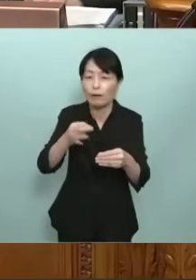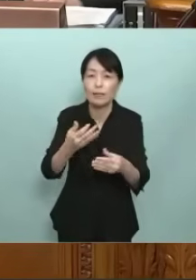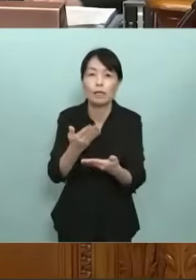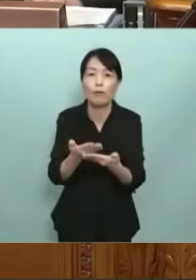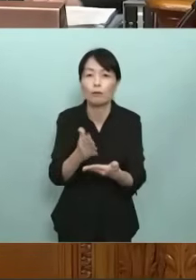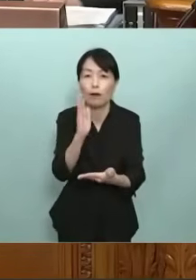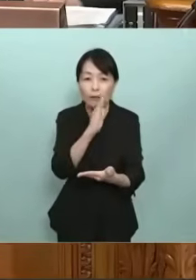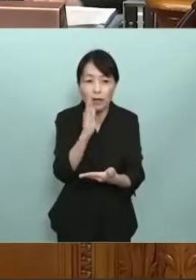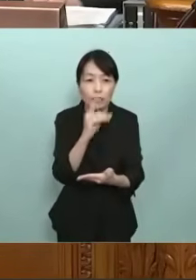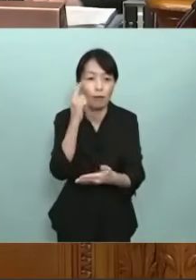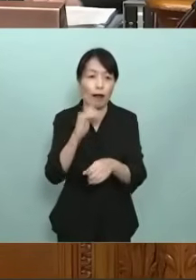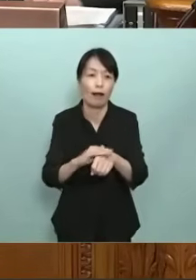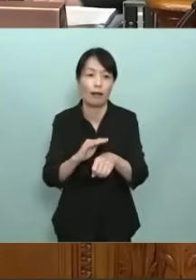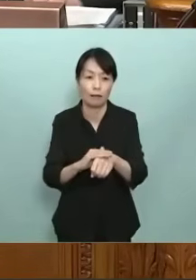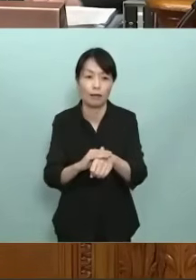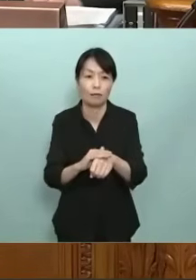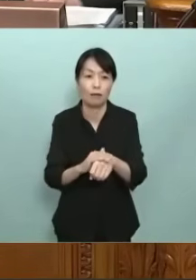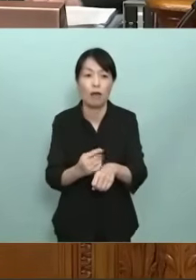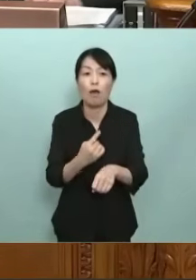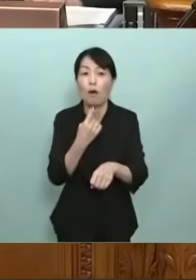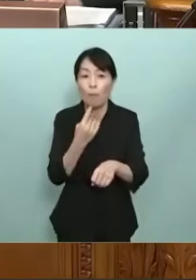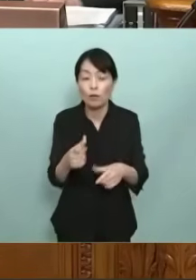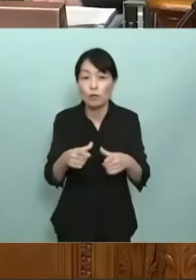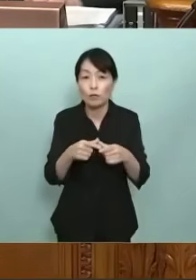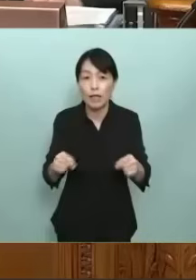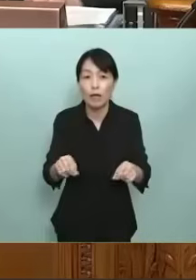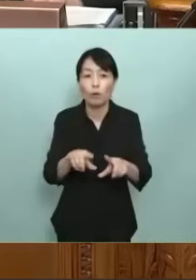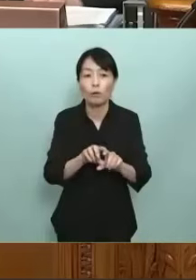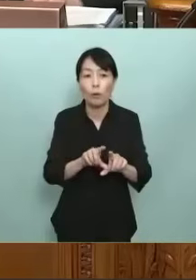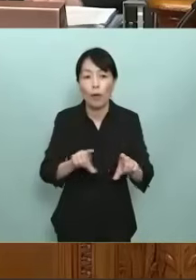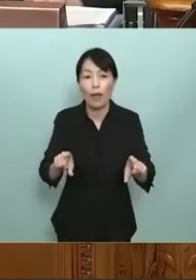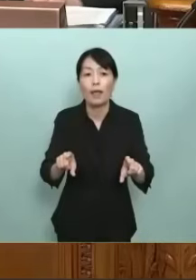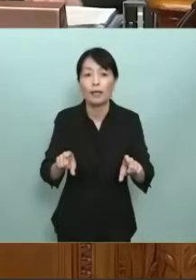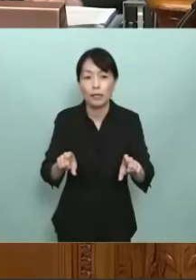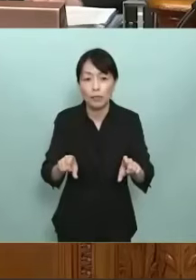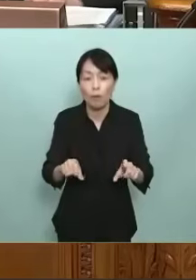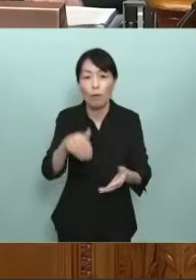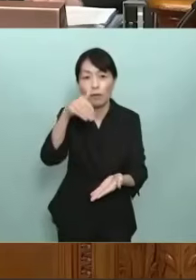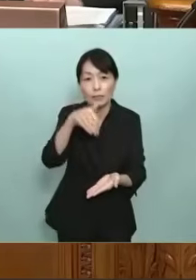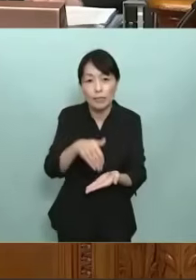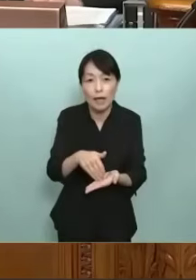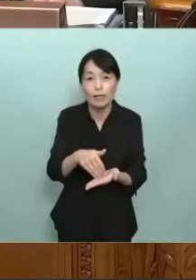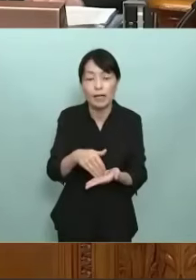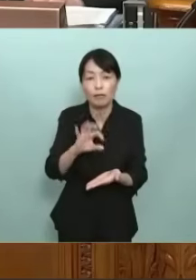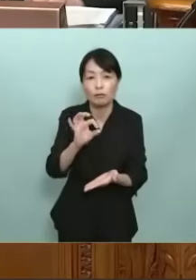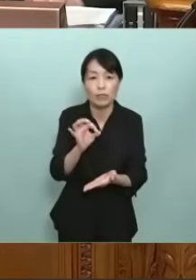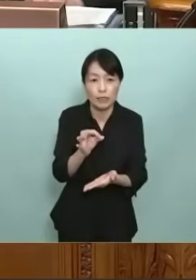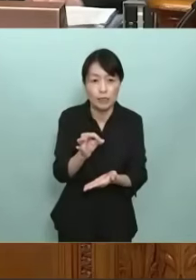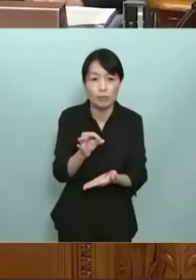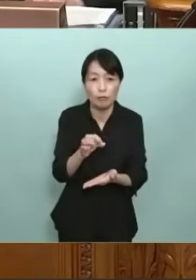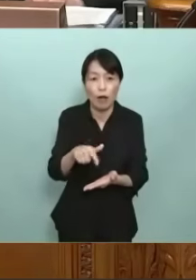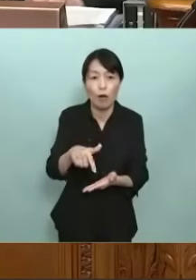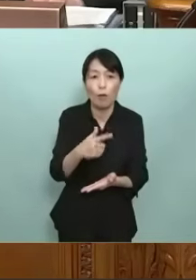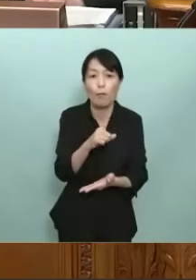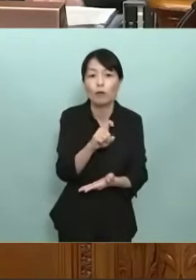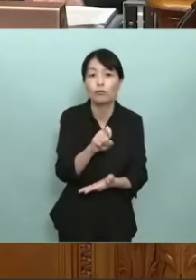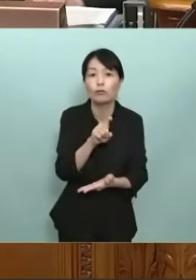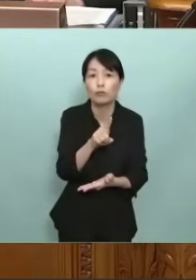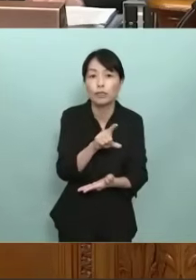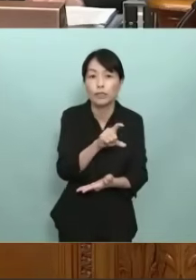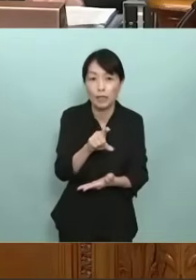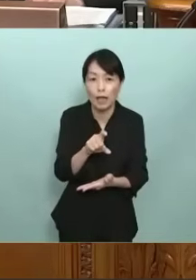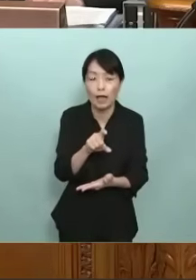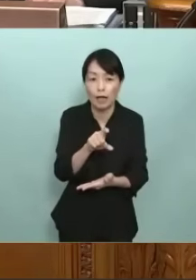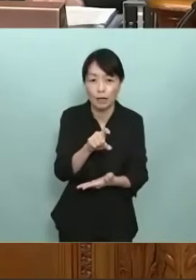手数である最低賃金は191995年の全国平均6111から